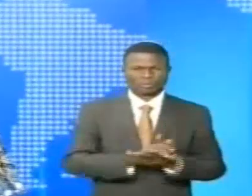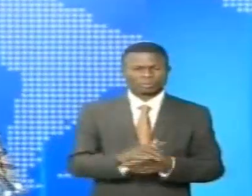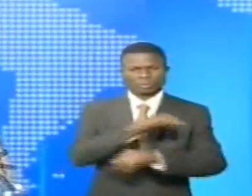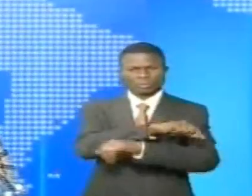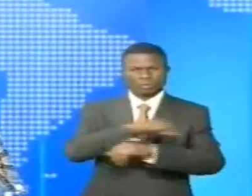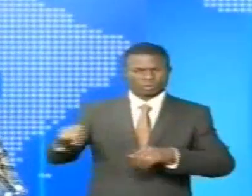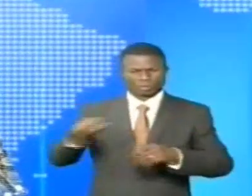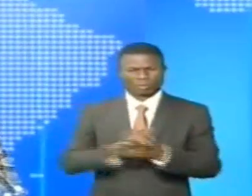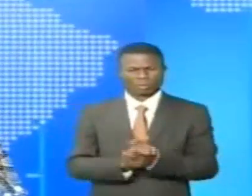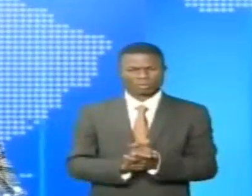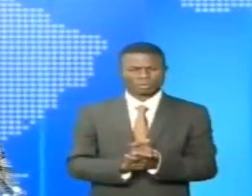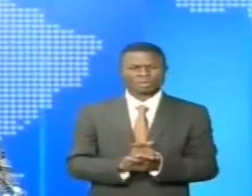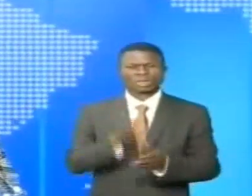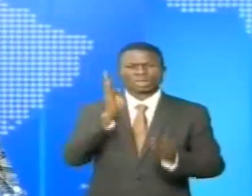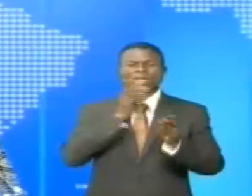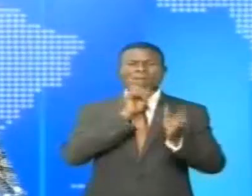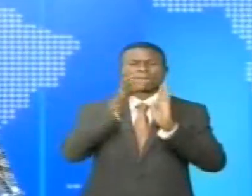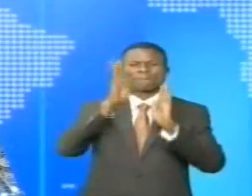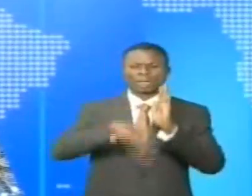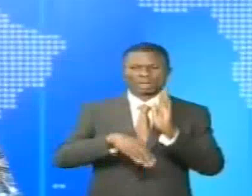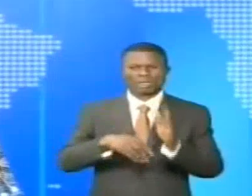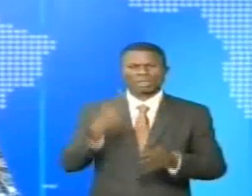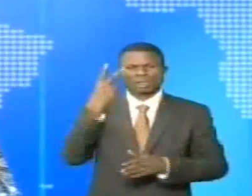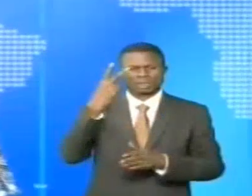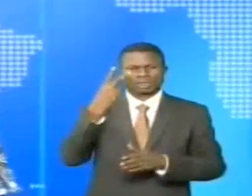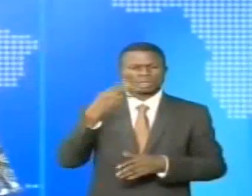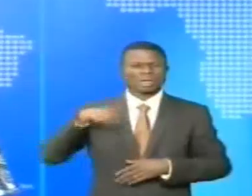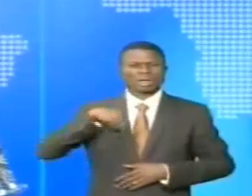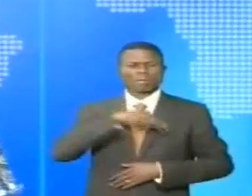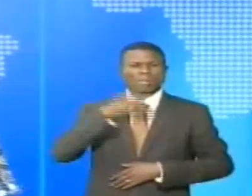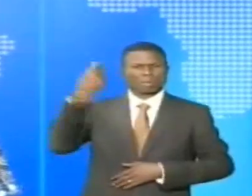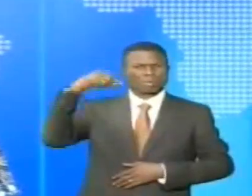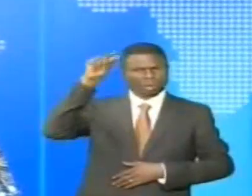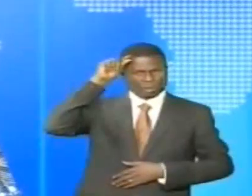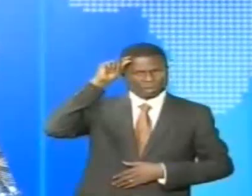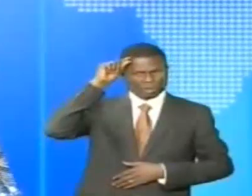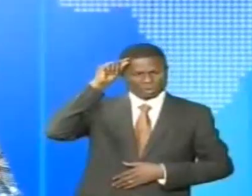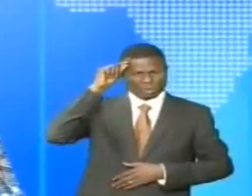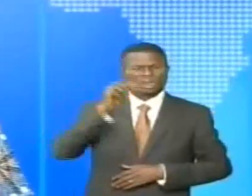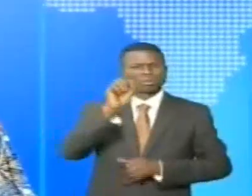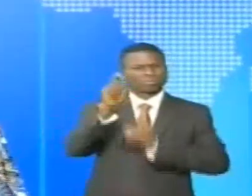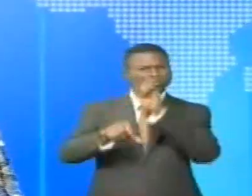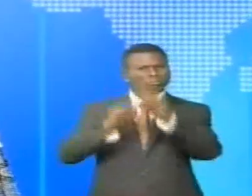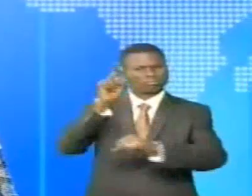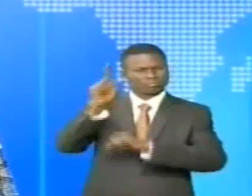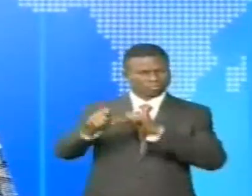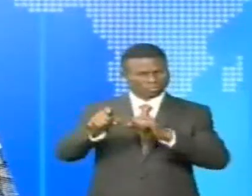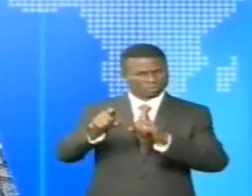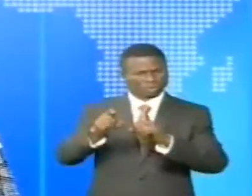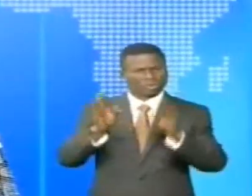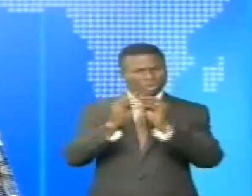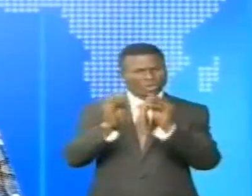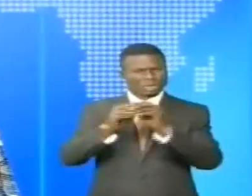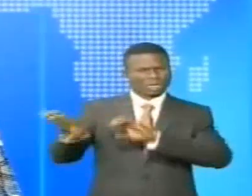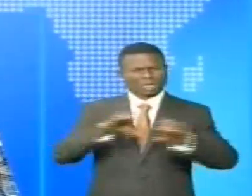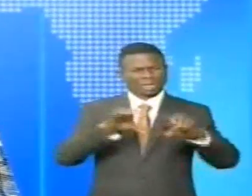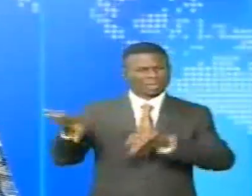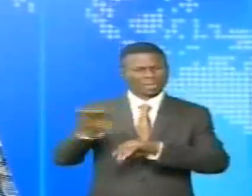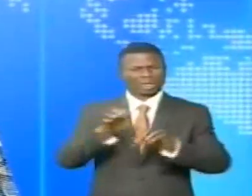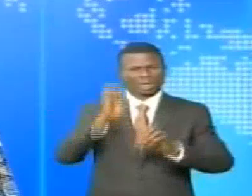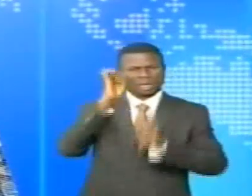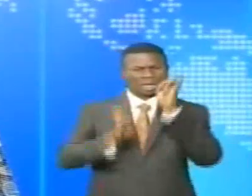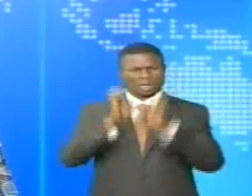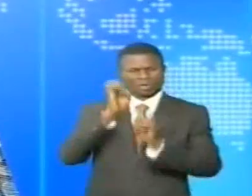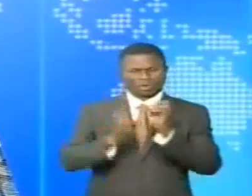chambre basse du Parlement, où deux membres du gouvernement central ont été auditionnés à la commission multisectorielle d'évaluation de